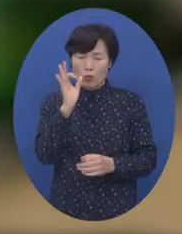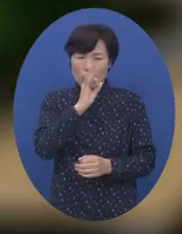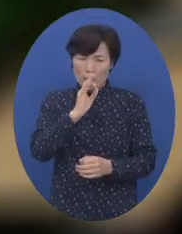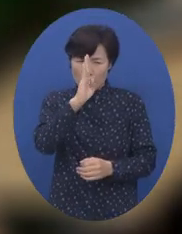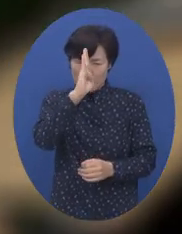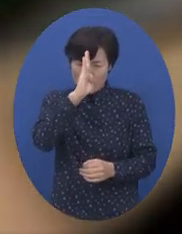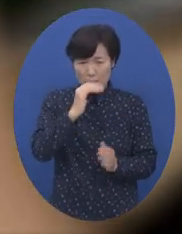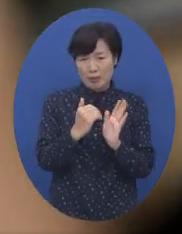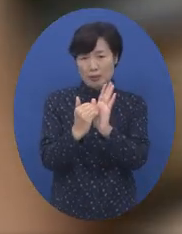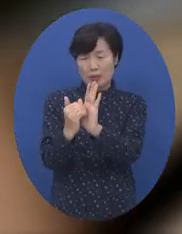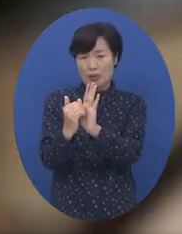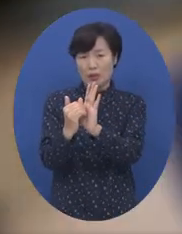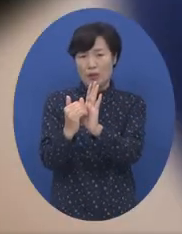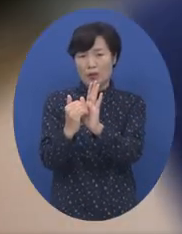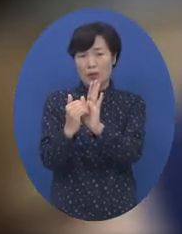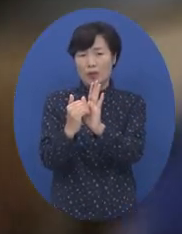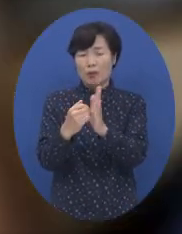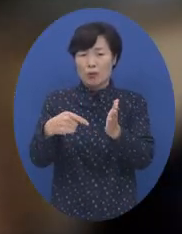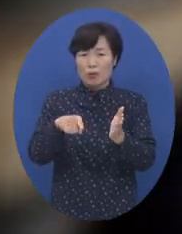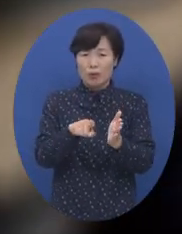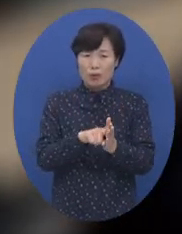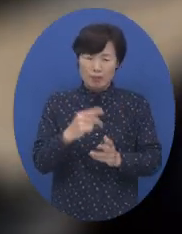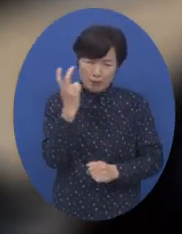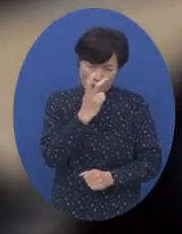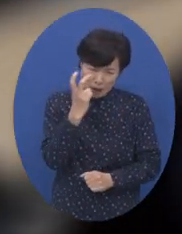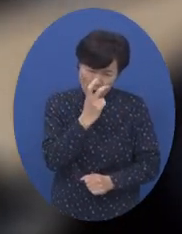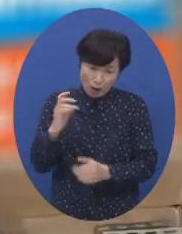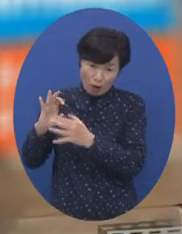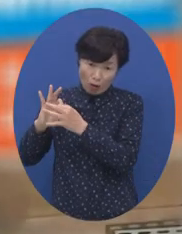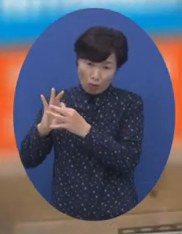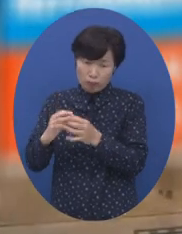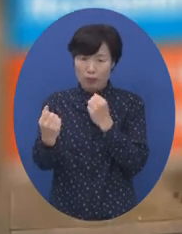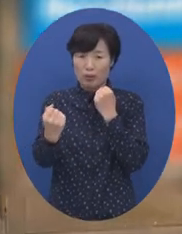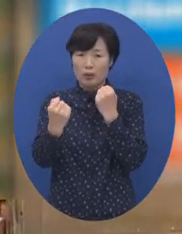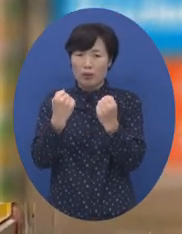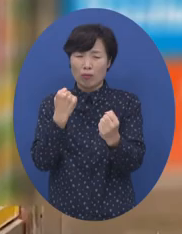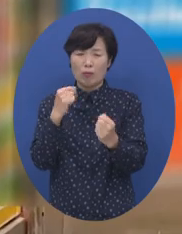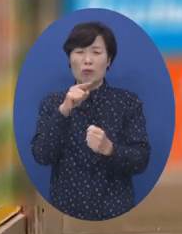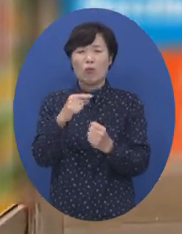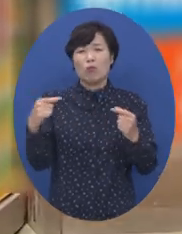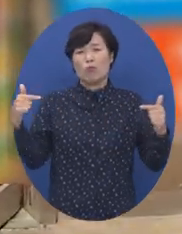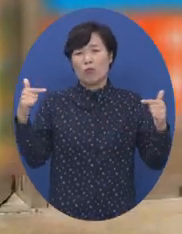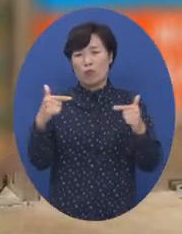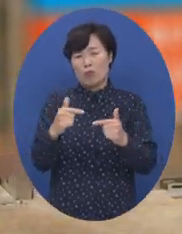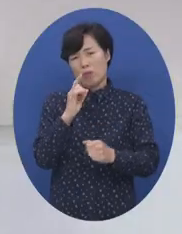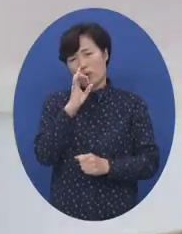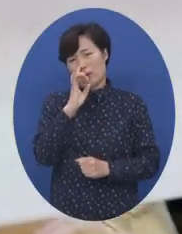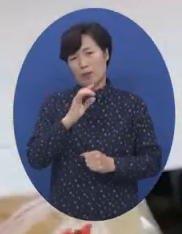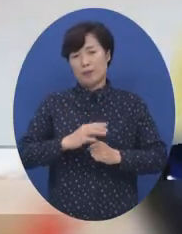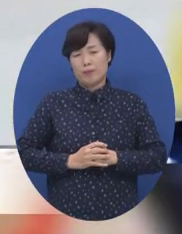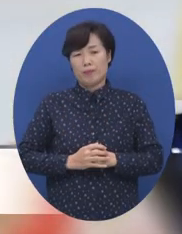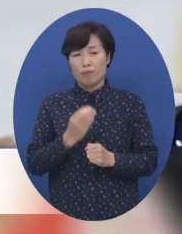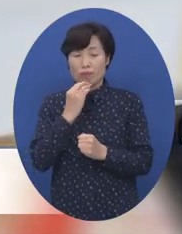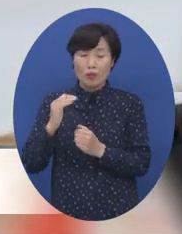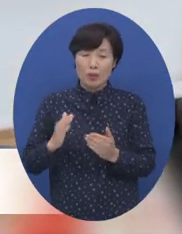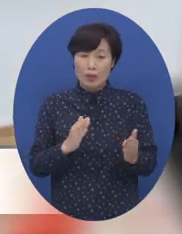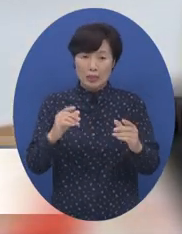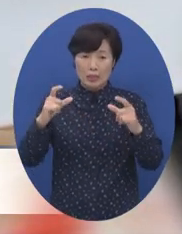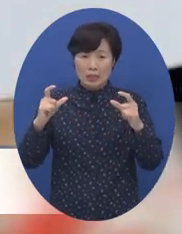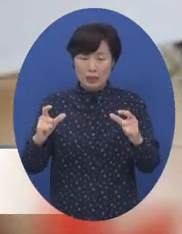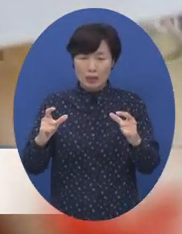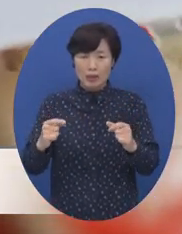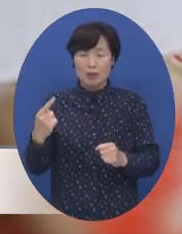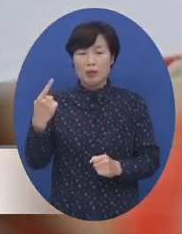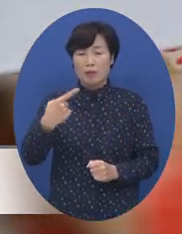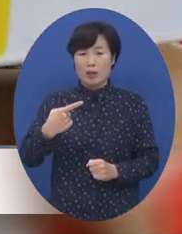차단 차원에서 수입식품 판매점 단속을 계속하는데도 이런 불법은 쉽게 줄어들지 않고 있습니다. 경기 지역 154개